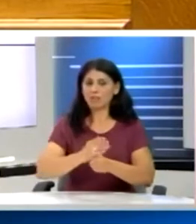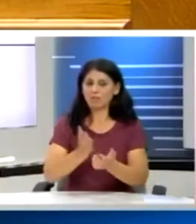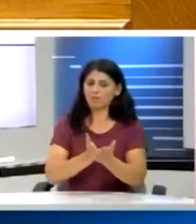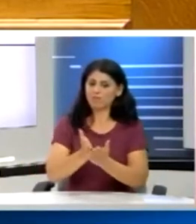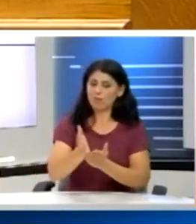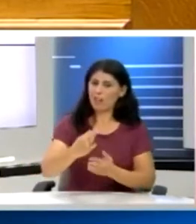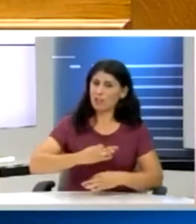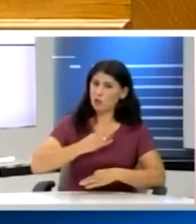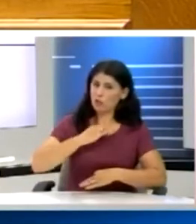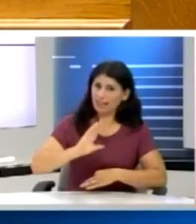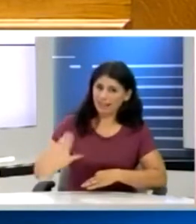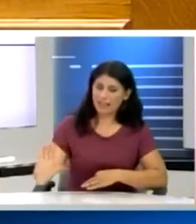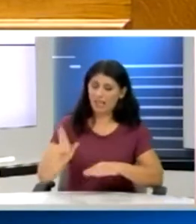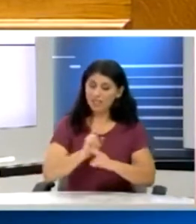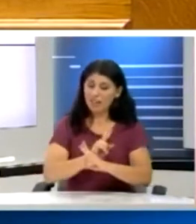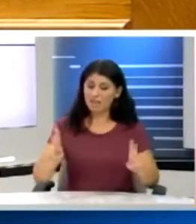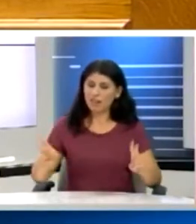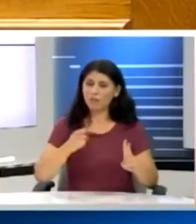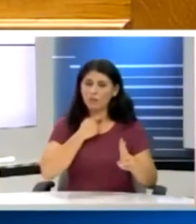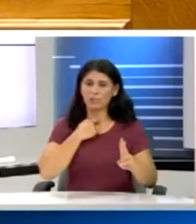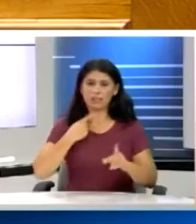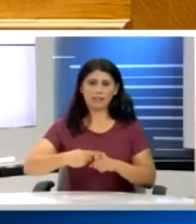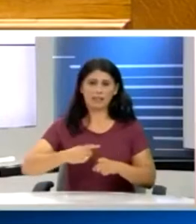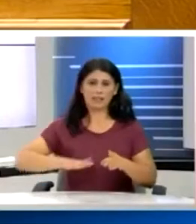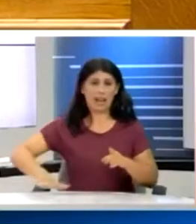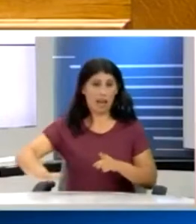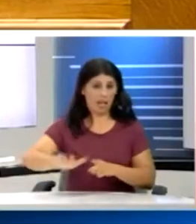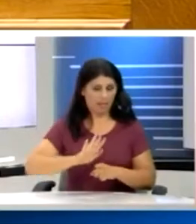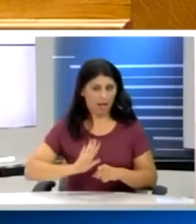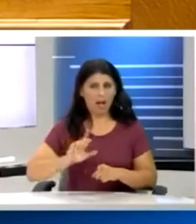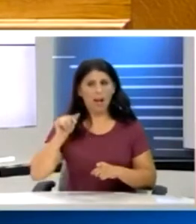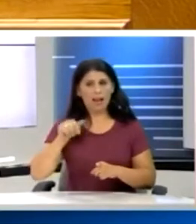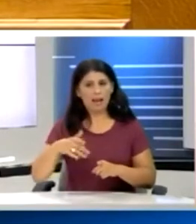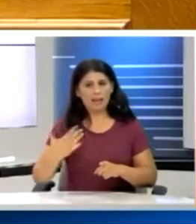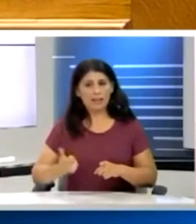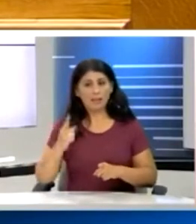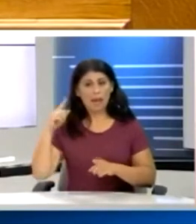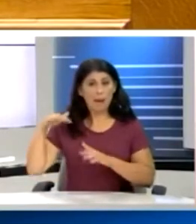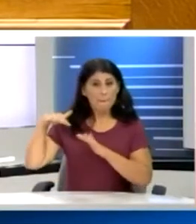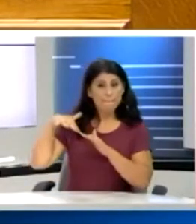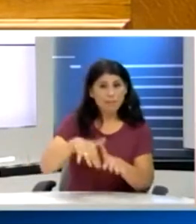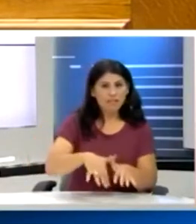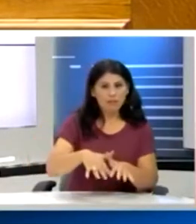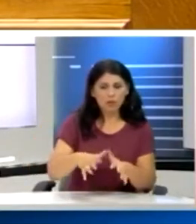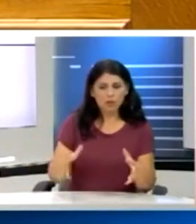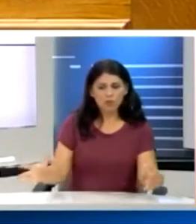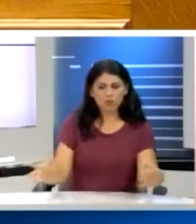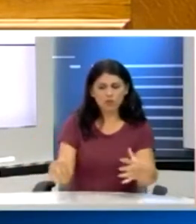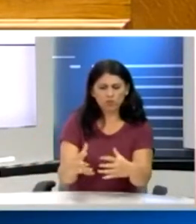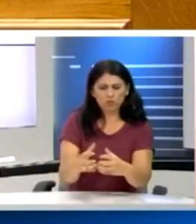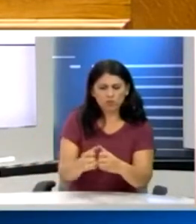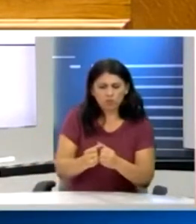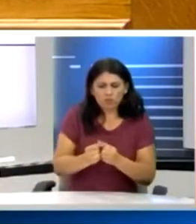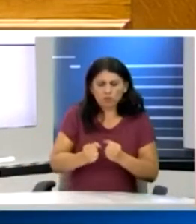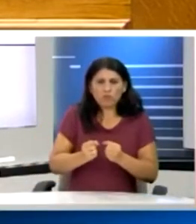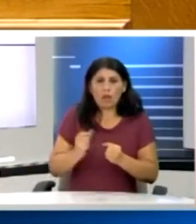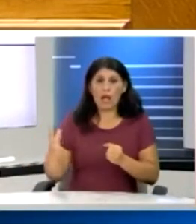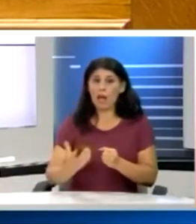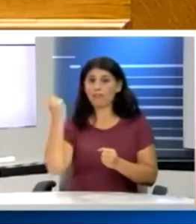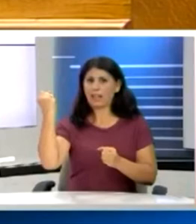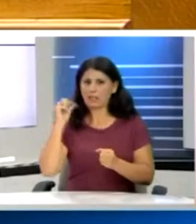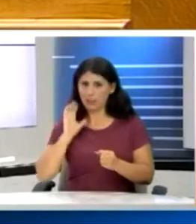της διαφάνειας που χρειάζεται η χώρα. Αλλά πρόκειται για μια επίθεση συγκεντρωτισμού,